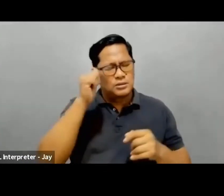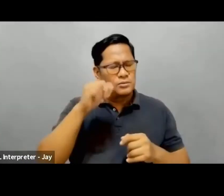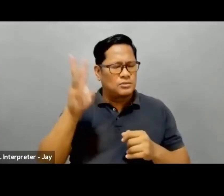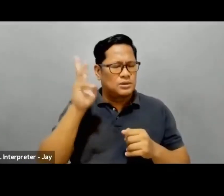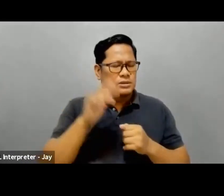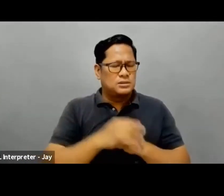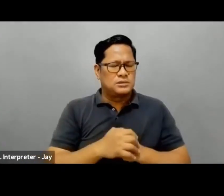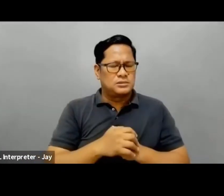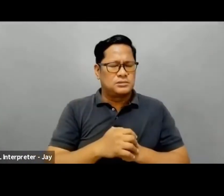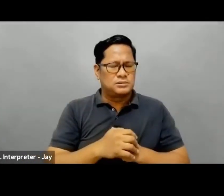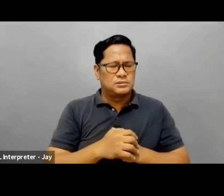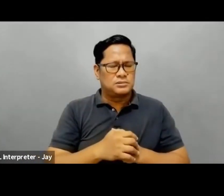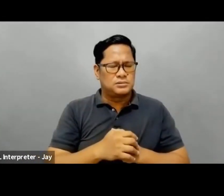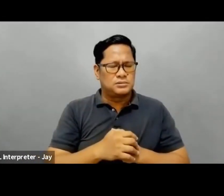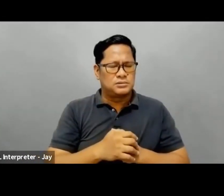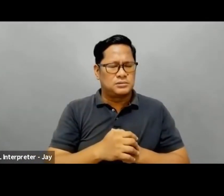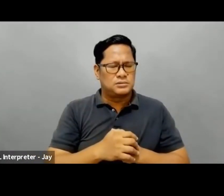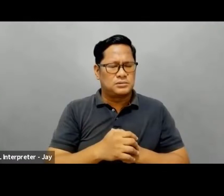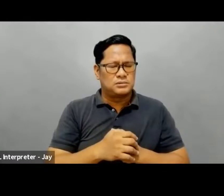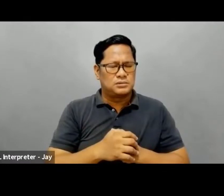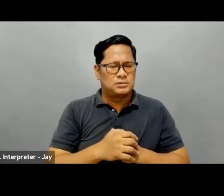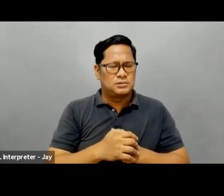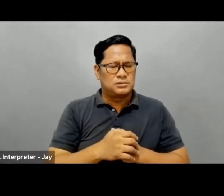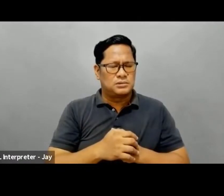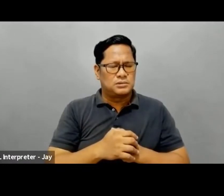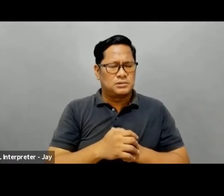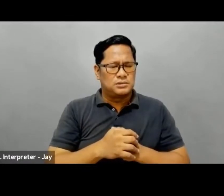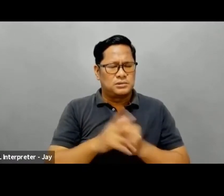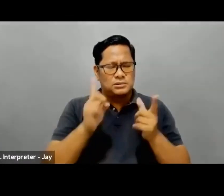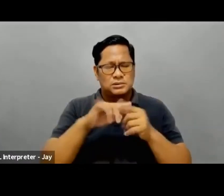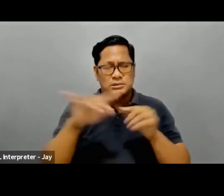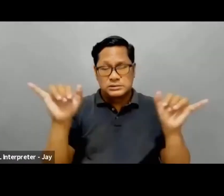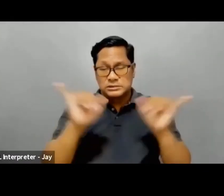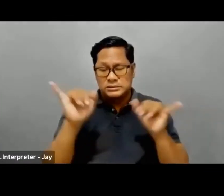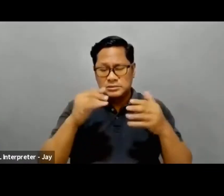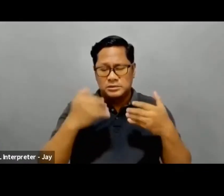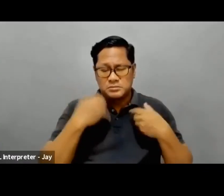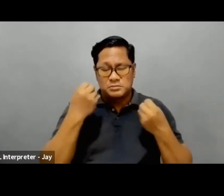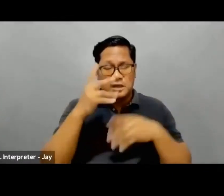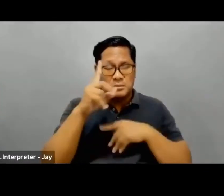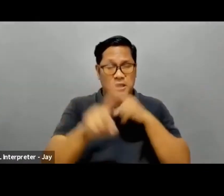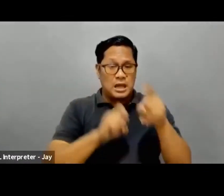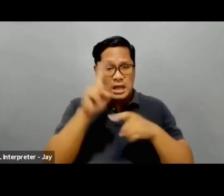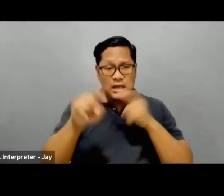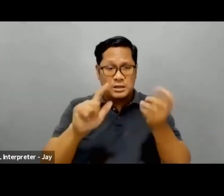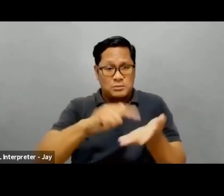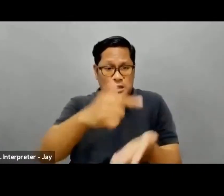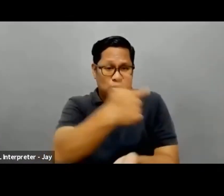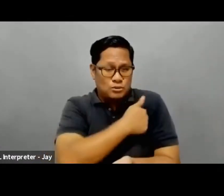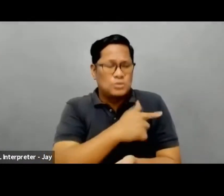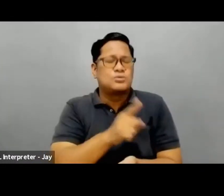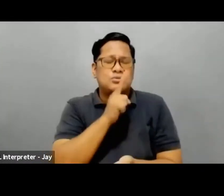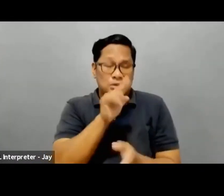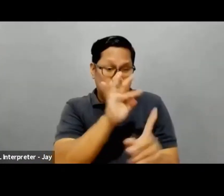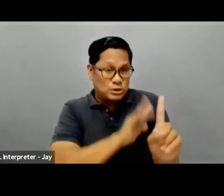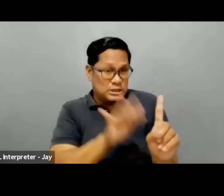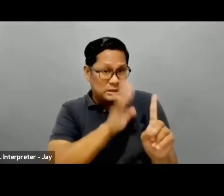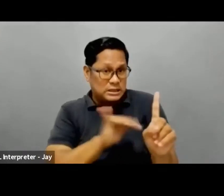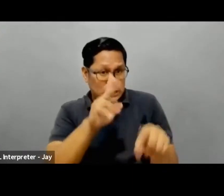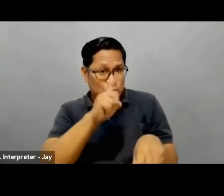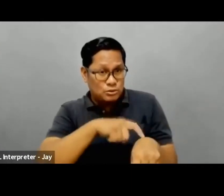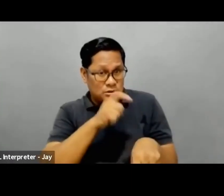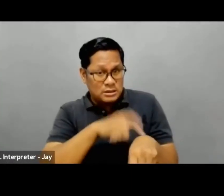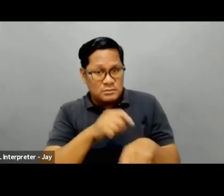knows. No? At nakita natin ang daming mga tanong tungkol sa bakuna nga. Tinitingnan ko lang ang oras.